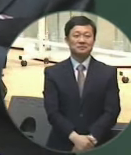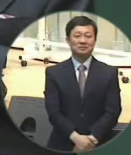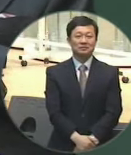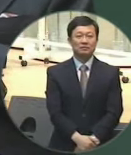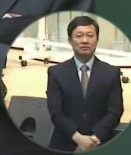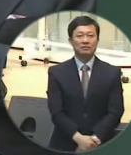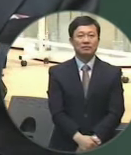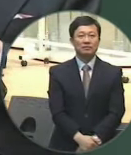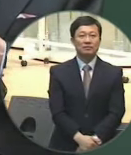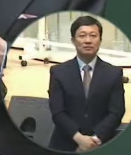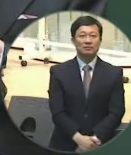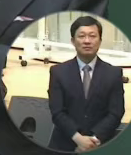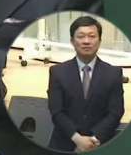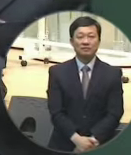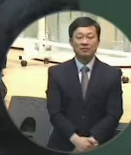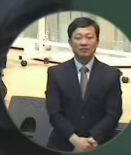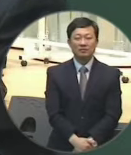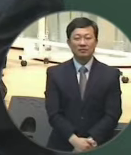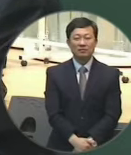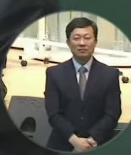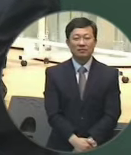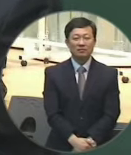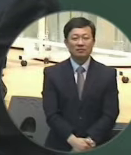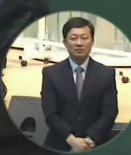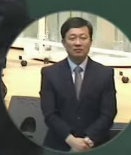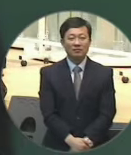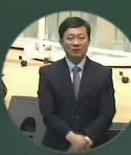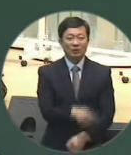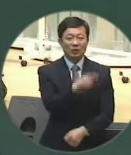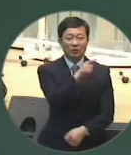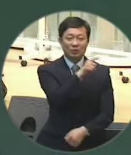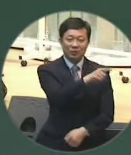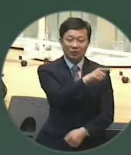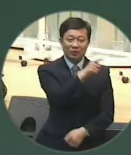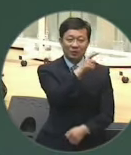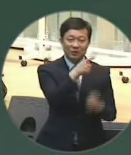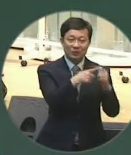history. 언제든지 이 사이에